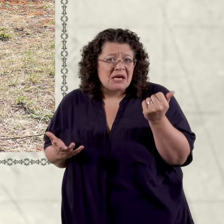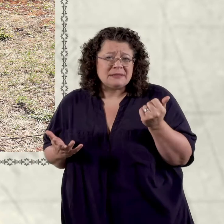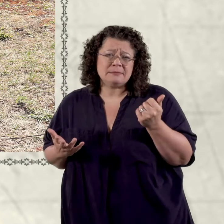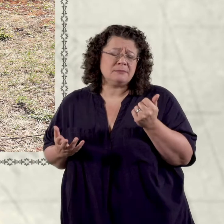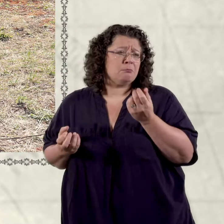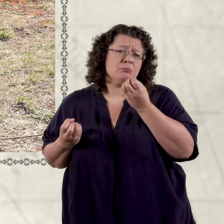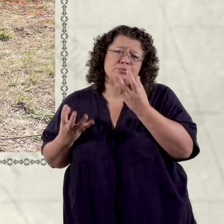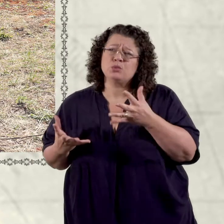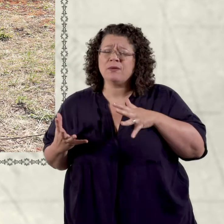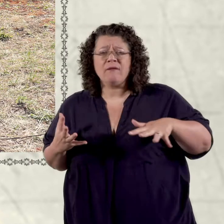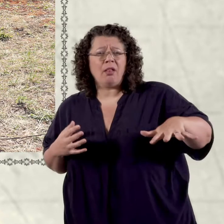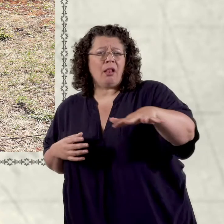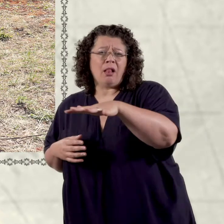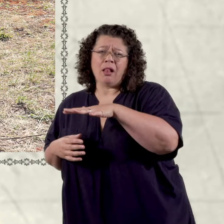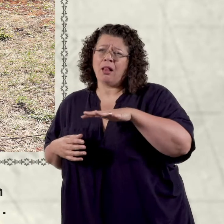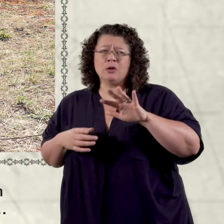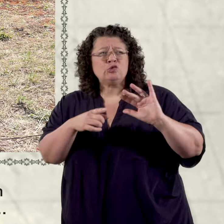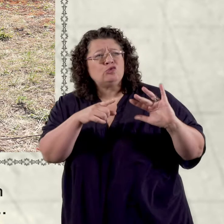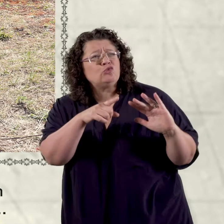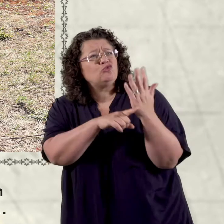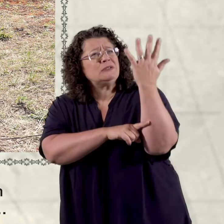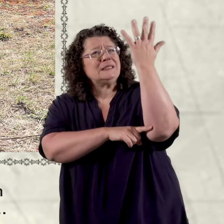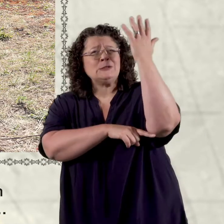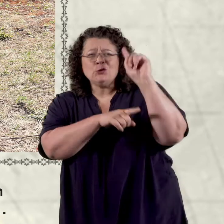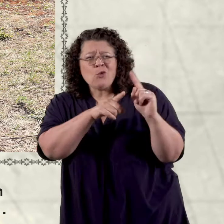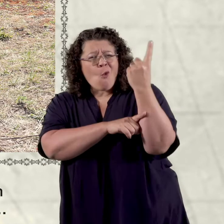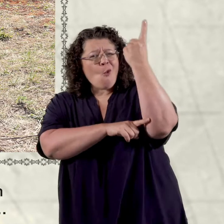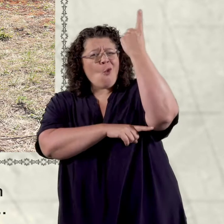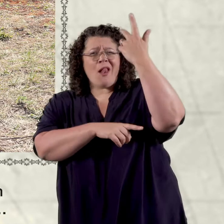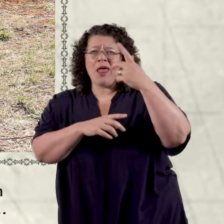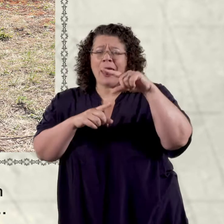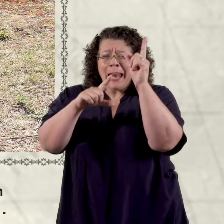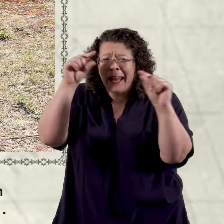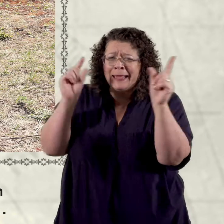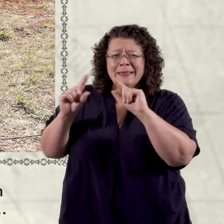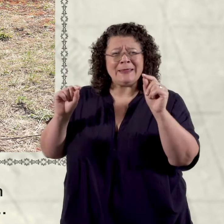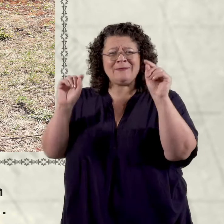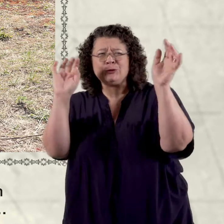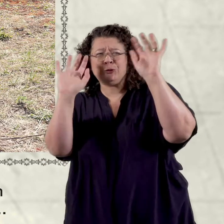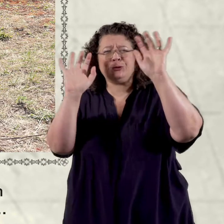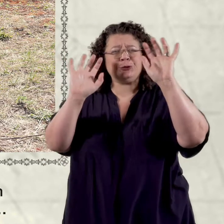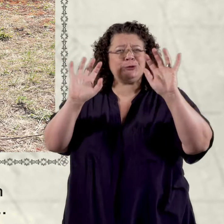yn crynu ac yn nirmur, fel petaent yn ceisio dweud rhywbeth wrthom, na wyddom ni ddim amdano.